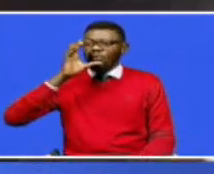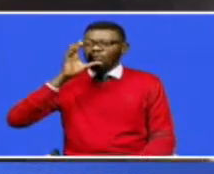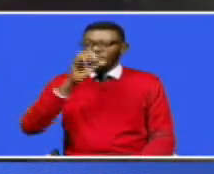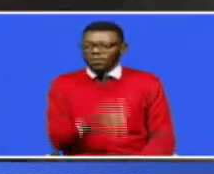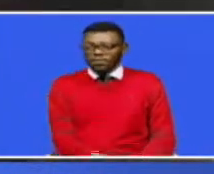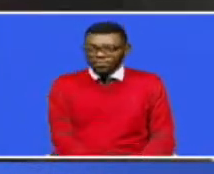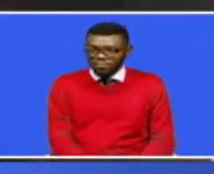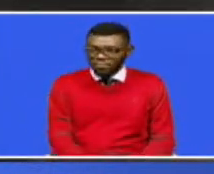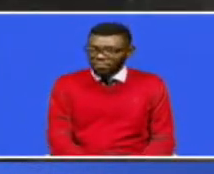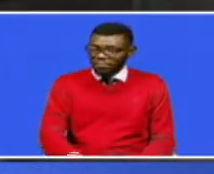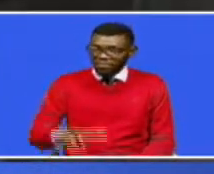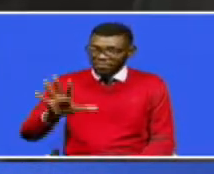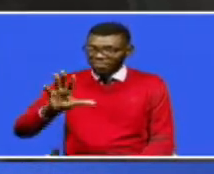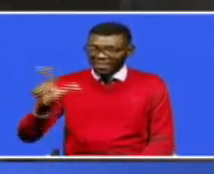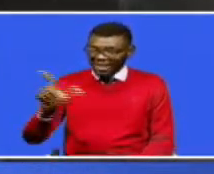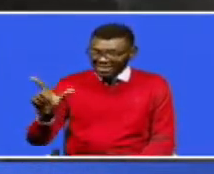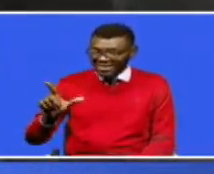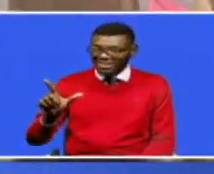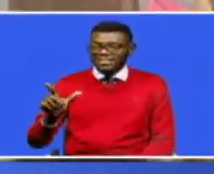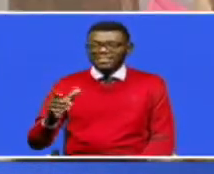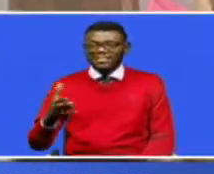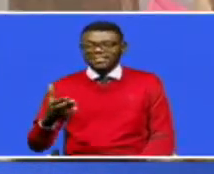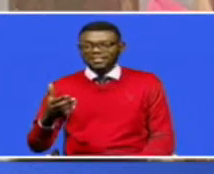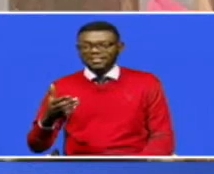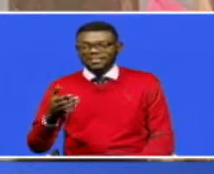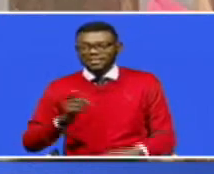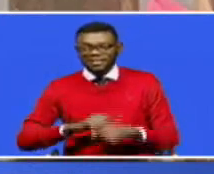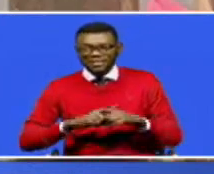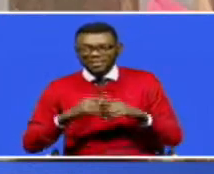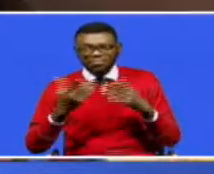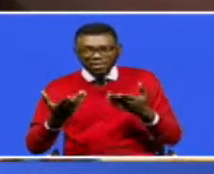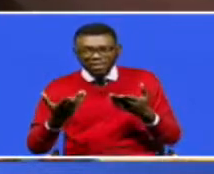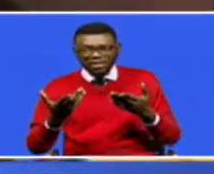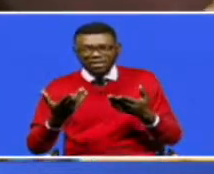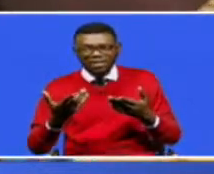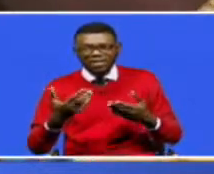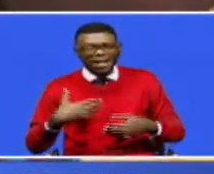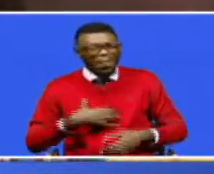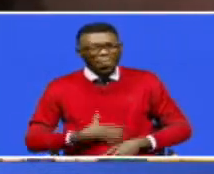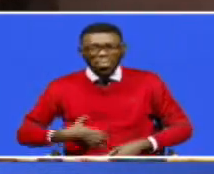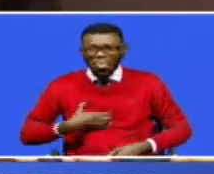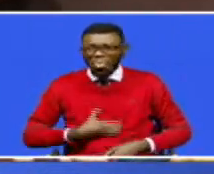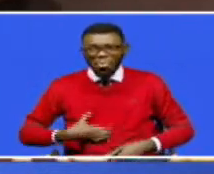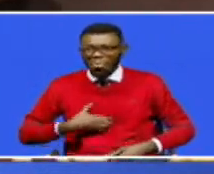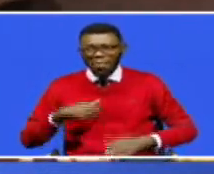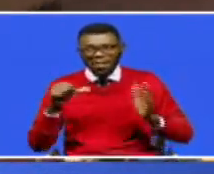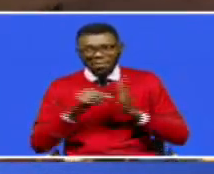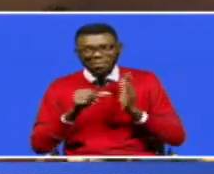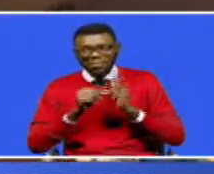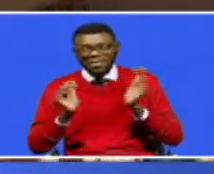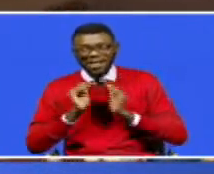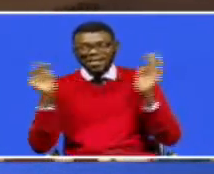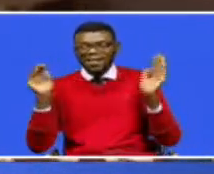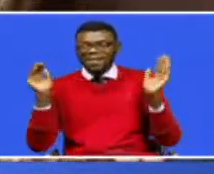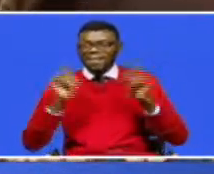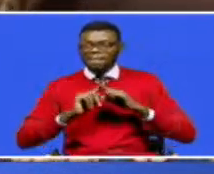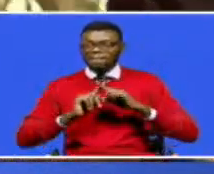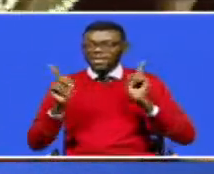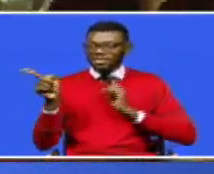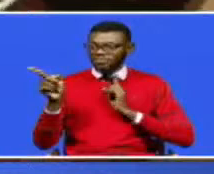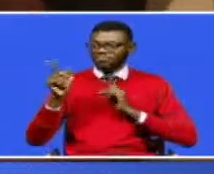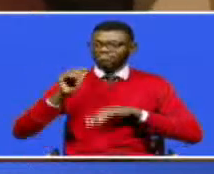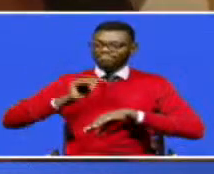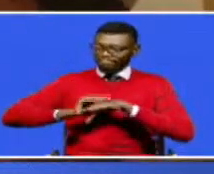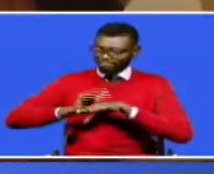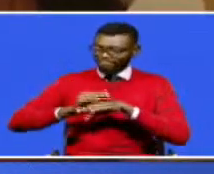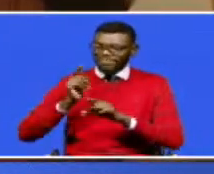5 liter ukiweka Mursik, hata ukiosha hapa jua ituki, si maharibikia ndani. Naharibikia ndani. Lakini sote ni mzuri sababu